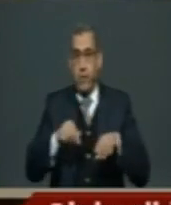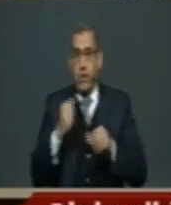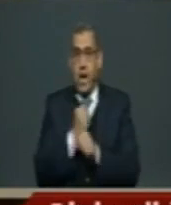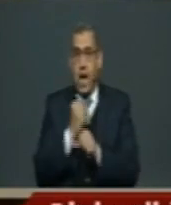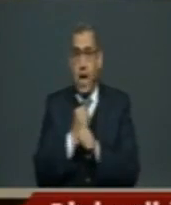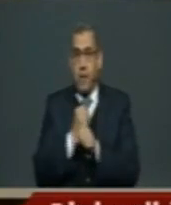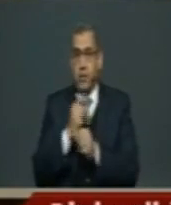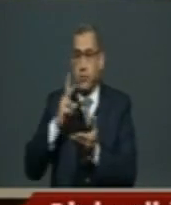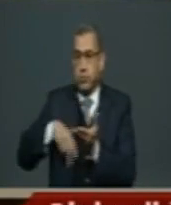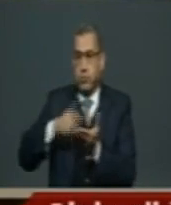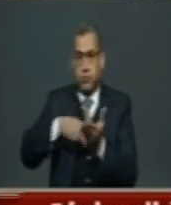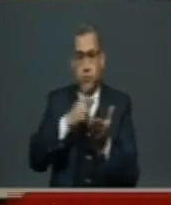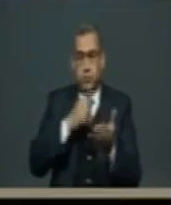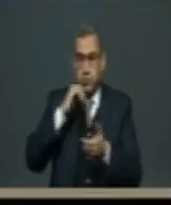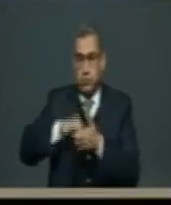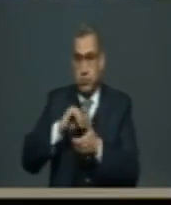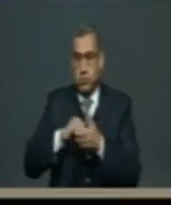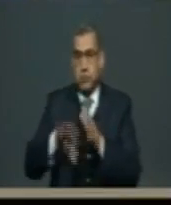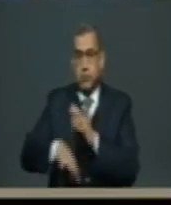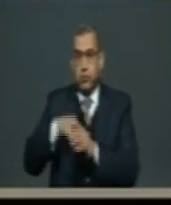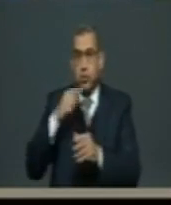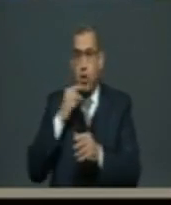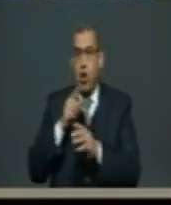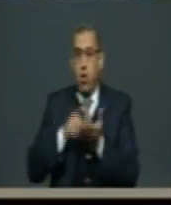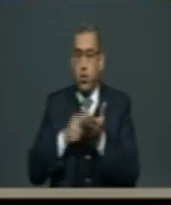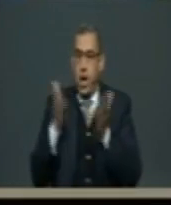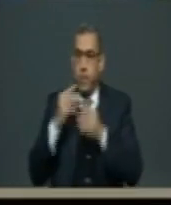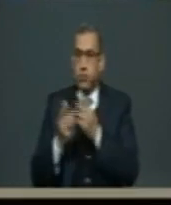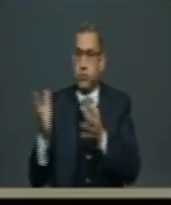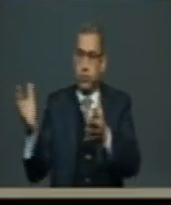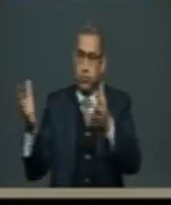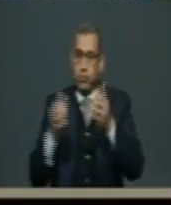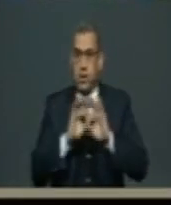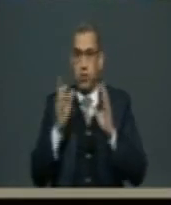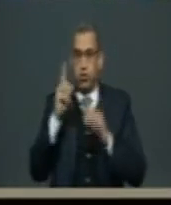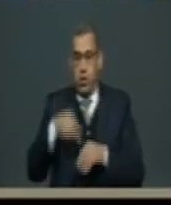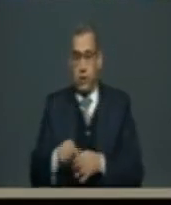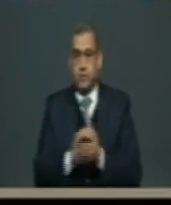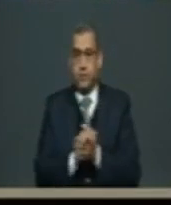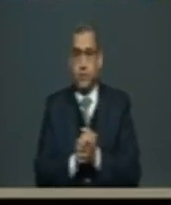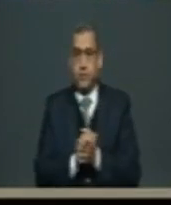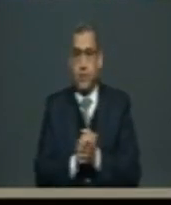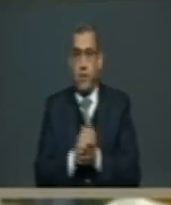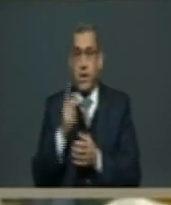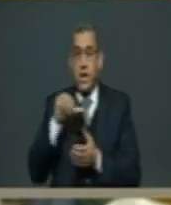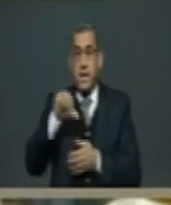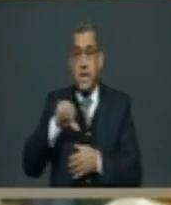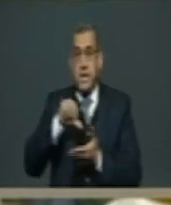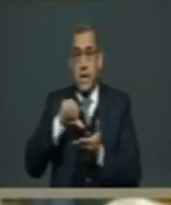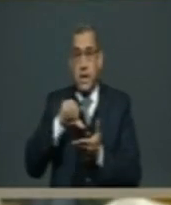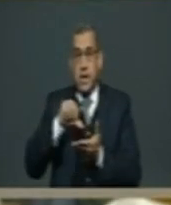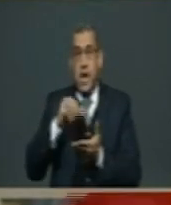التعاقدات اللازمة حتى يتم توفير الرز طول العام ان شاء الله. بالنسبة للزيت، الزيت ده كان من